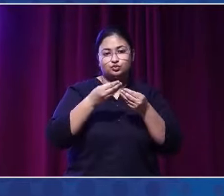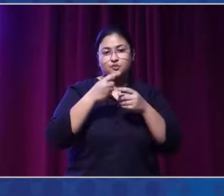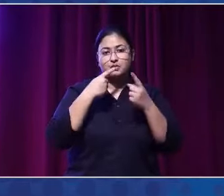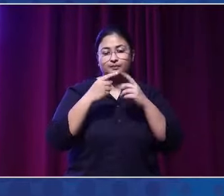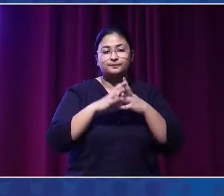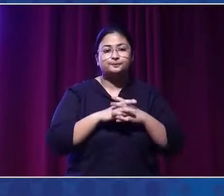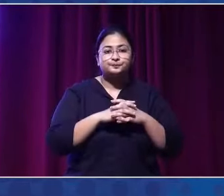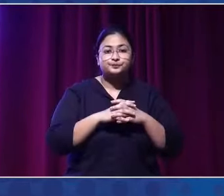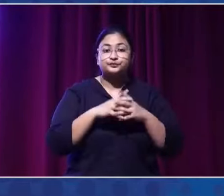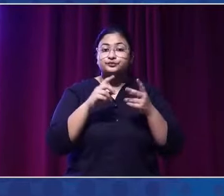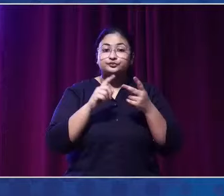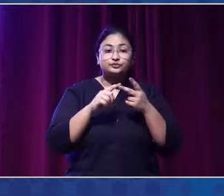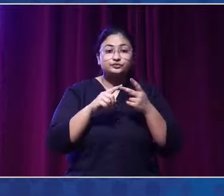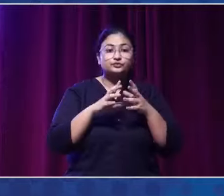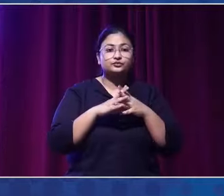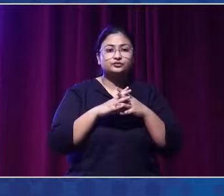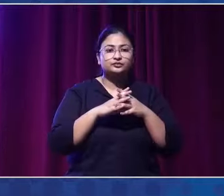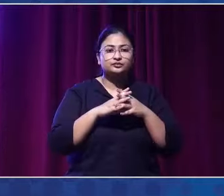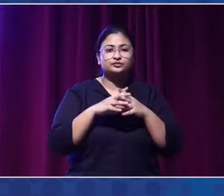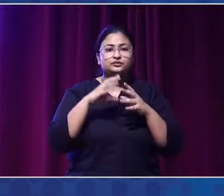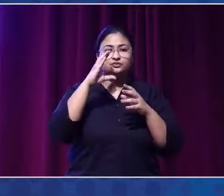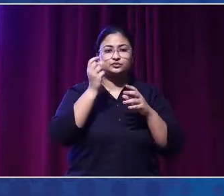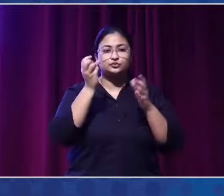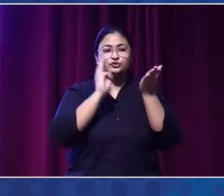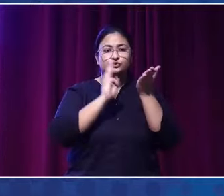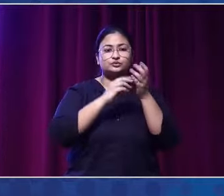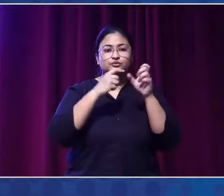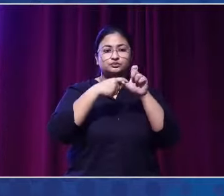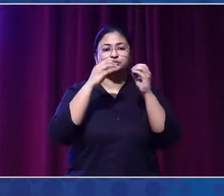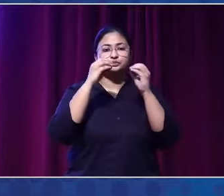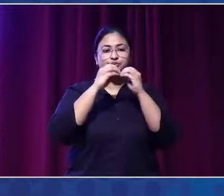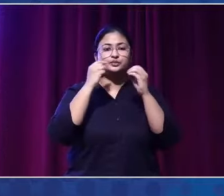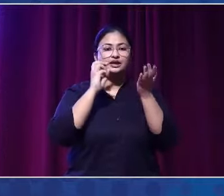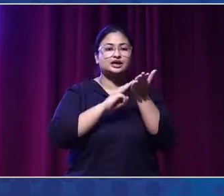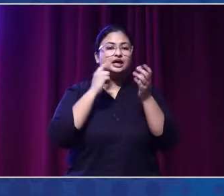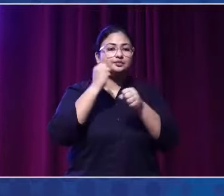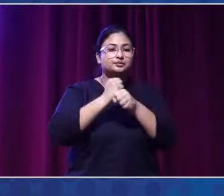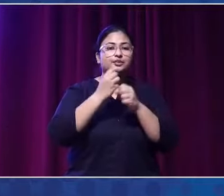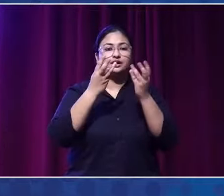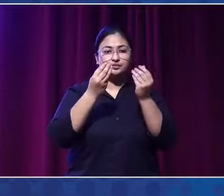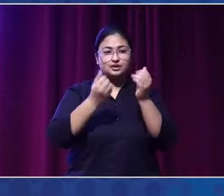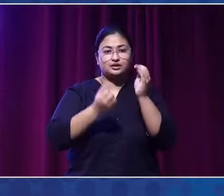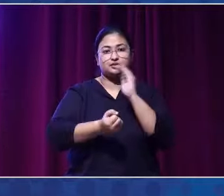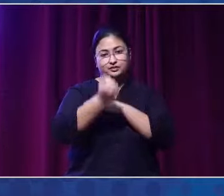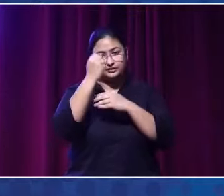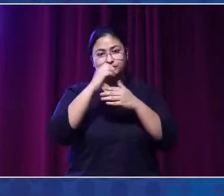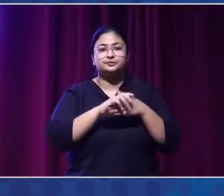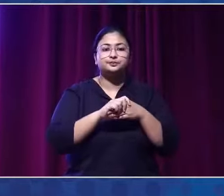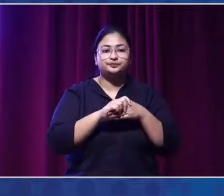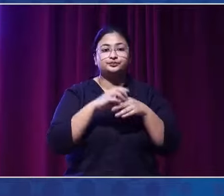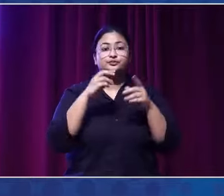फिर कर्विंग मनी पावर, ये अनादर एग्जाम्पल ऑफ ए कंसर्टेड वर्क,